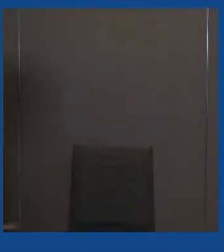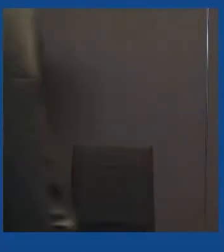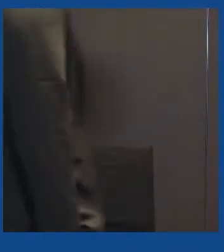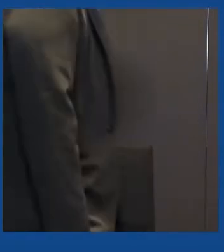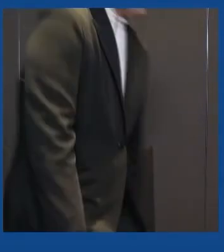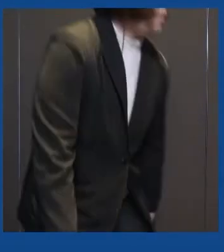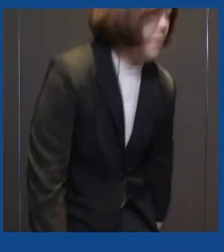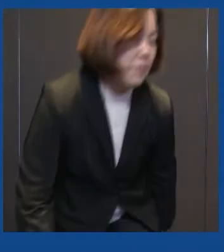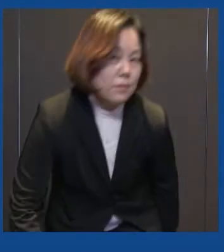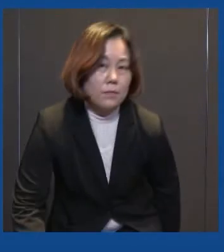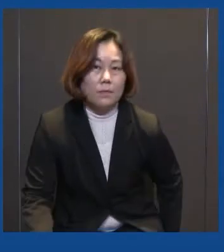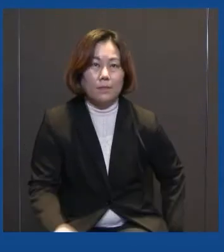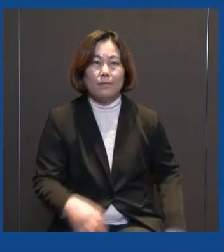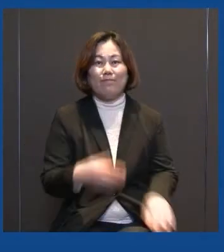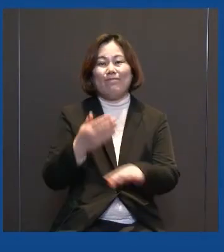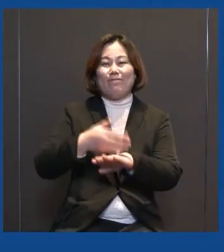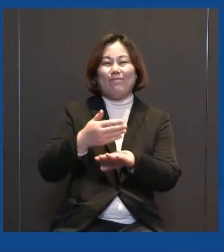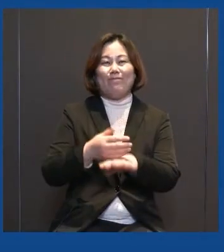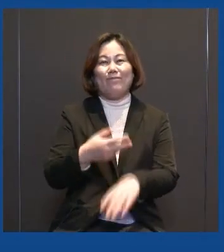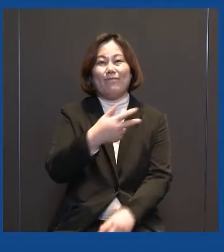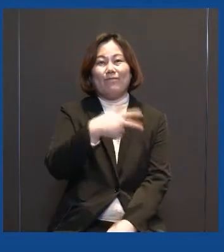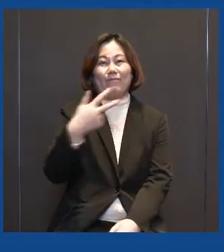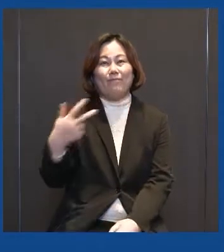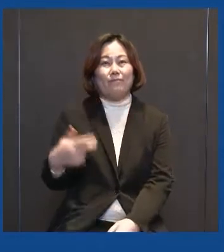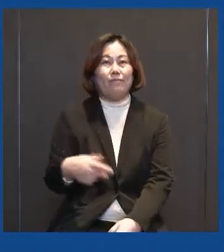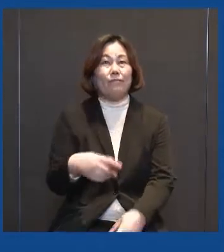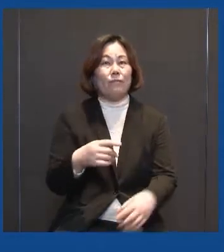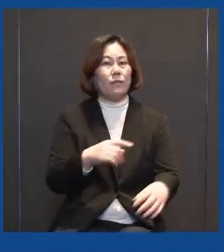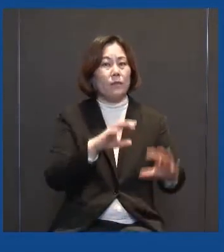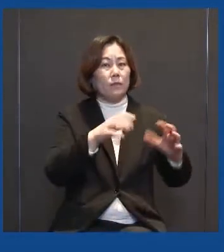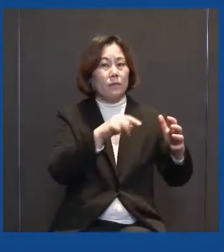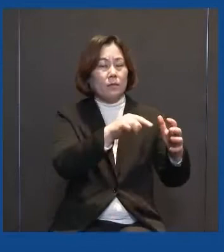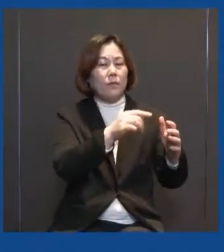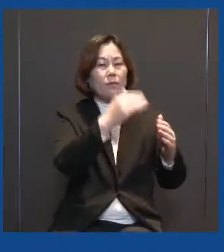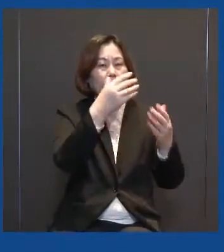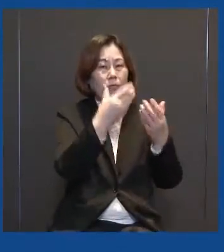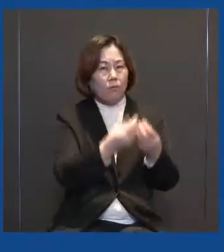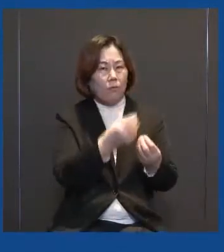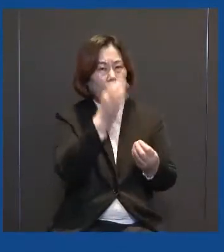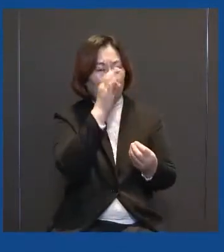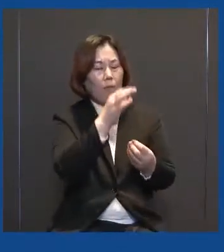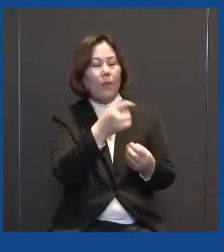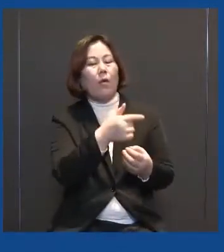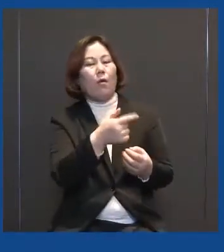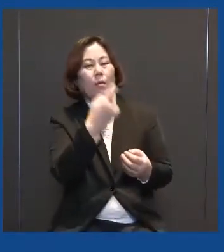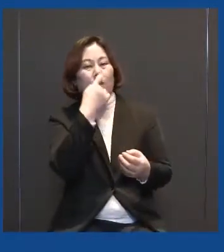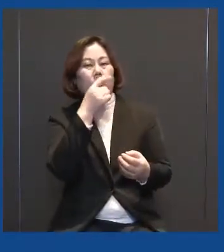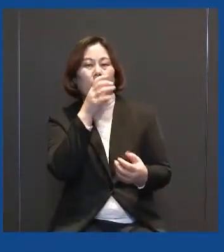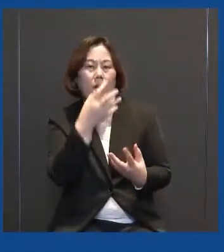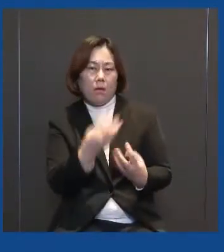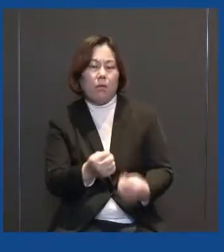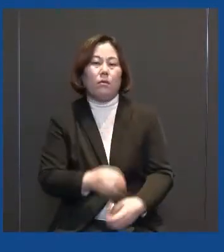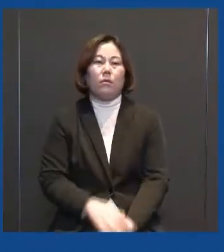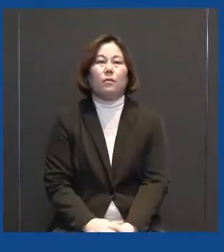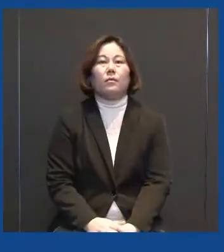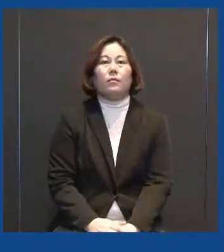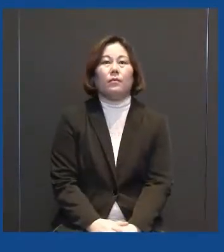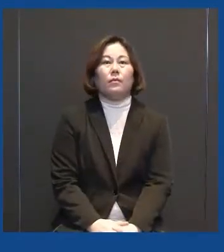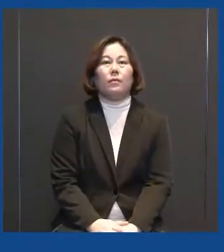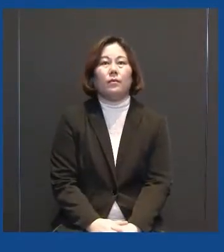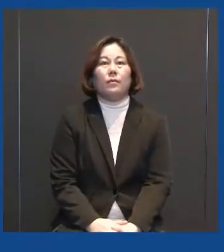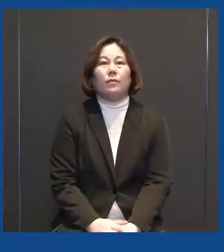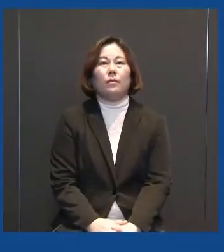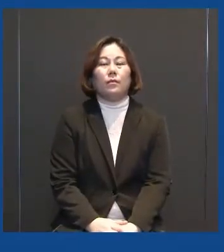예, 감사합니다. Thank you very much. So the experience of Denmark, I would say that it also gives us a lot of